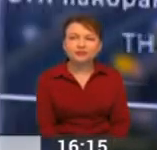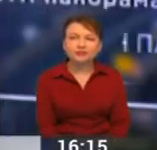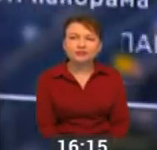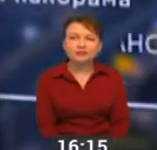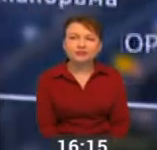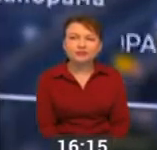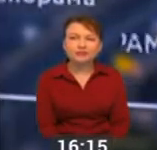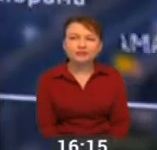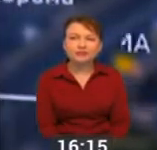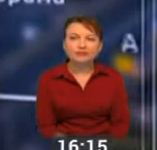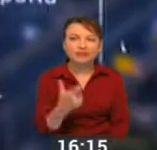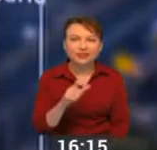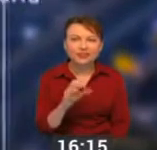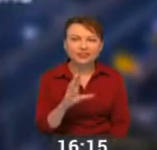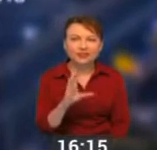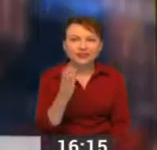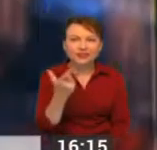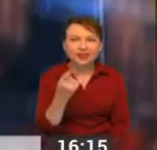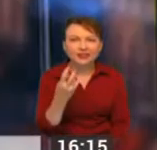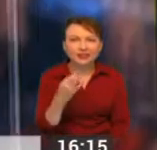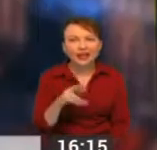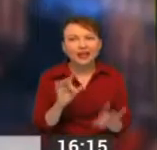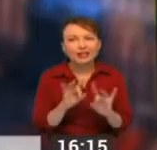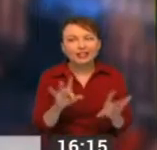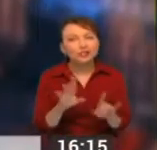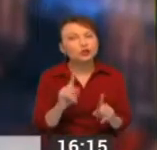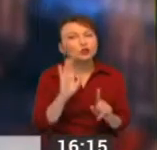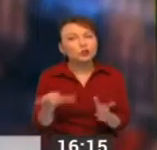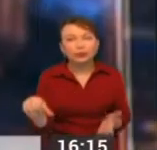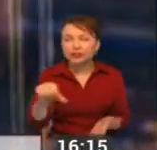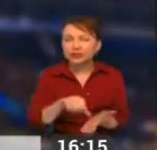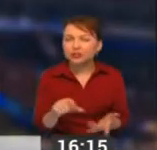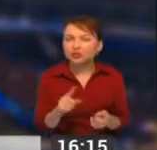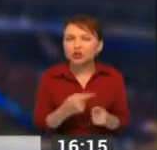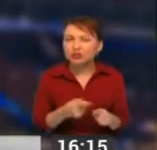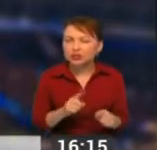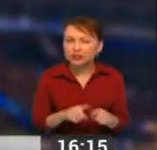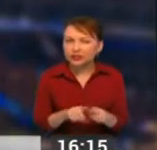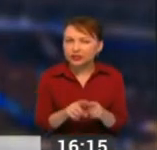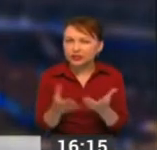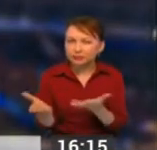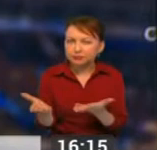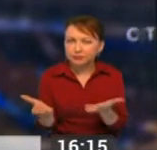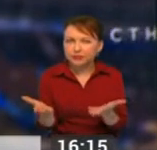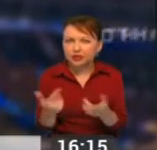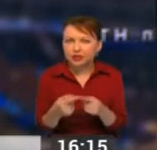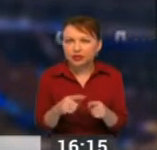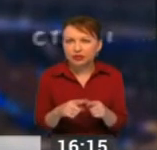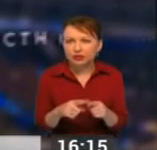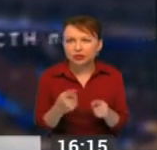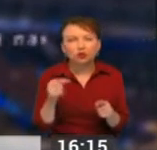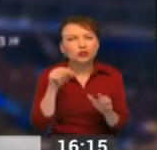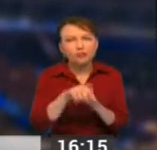Так, пані Євгенію, розкажіть, зрештою, що буде представлятися і що за такий саме... Що це за кочівники? Що